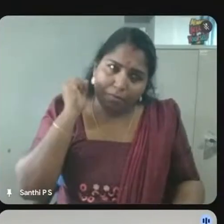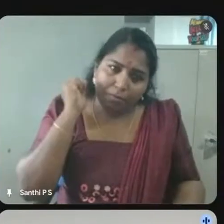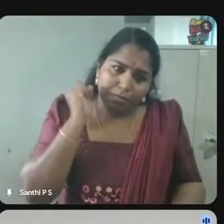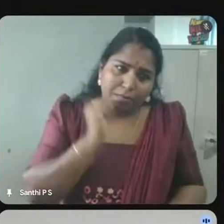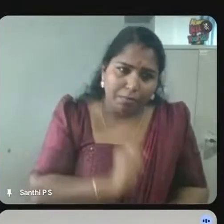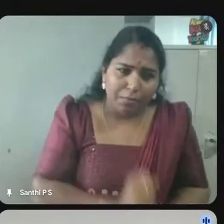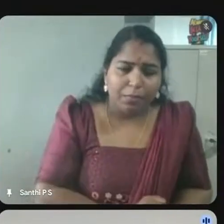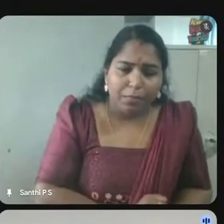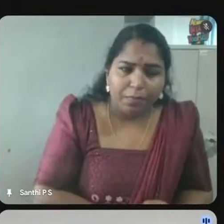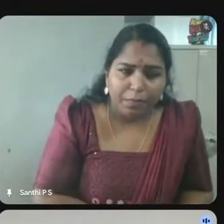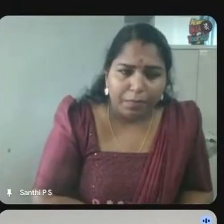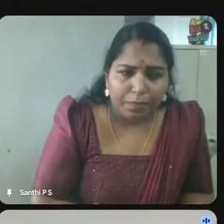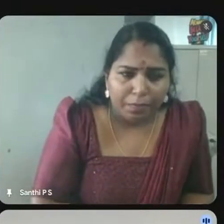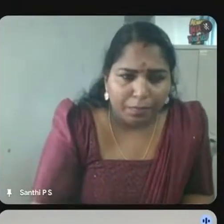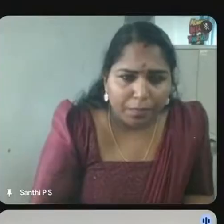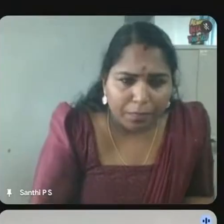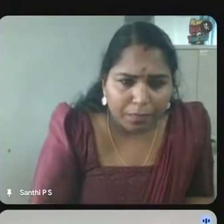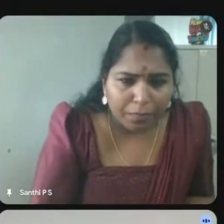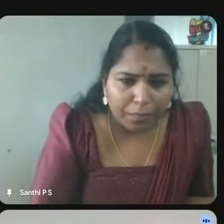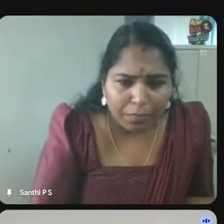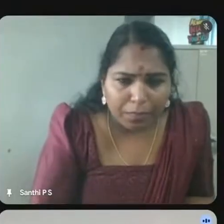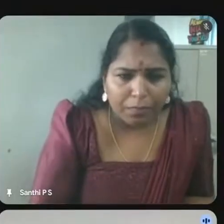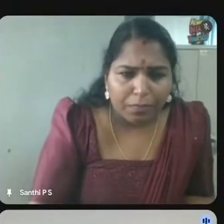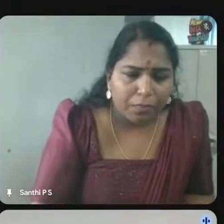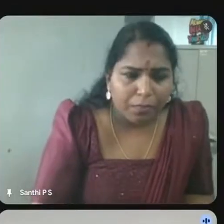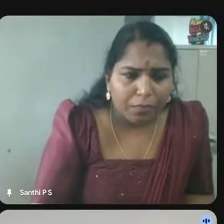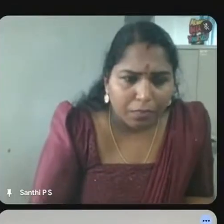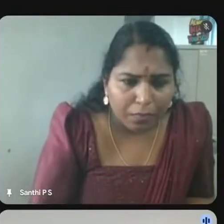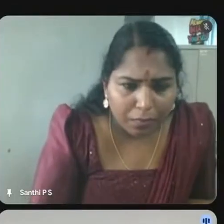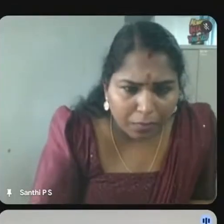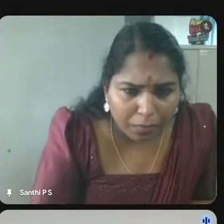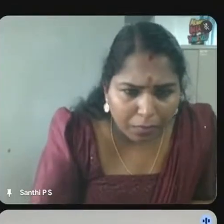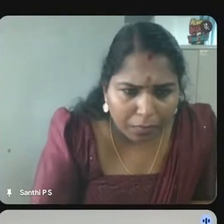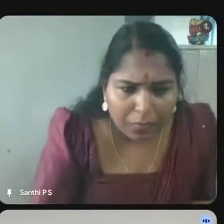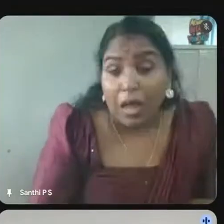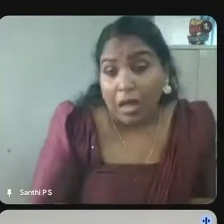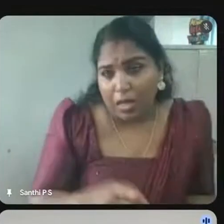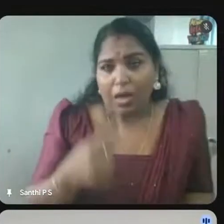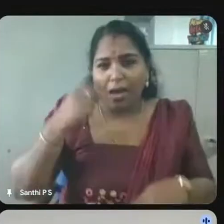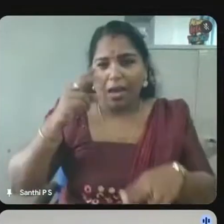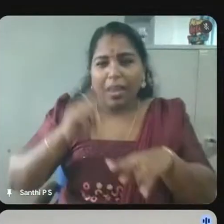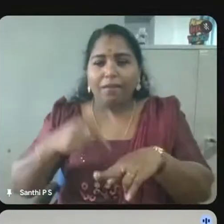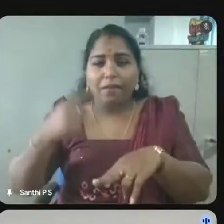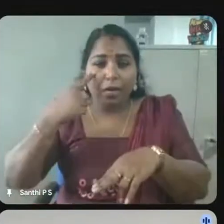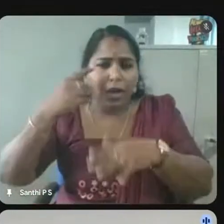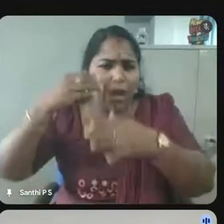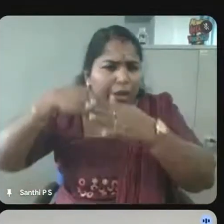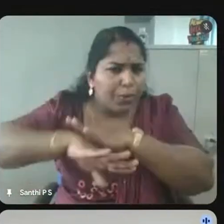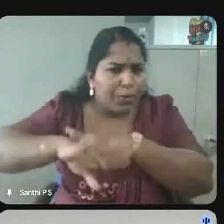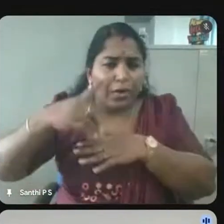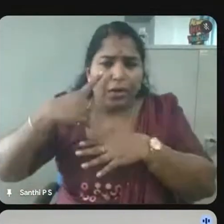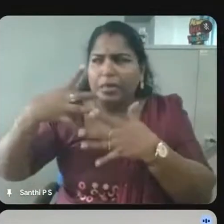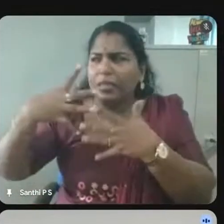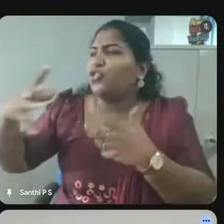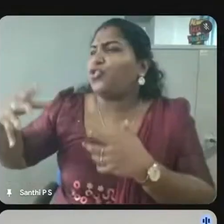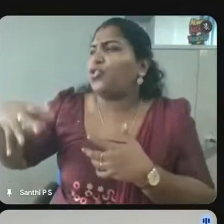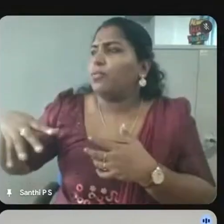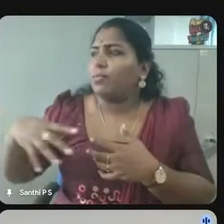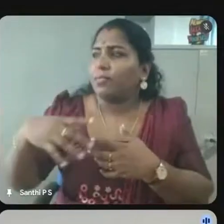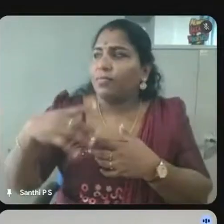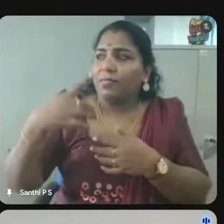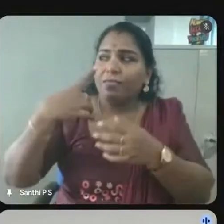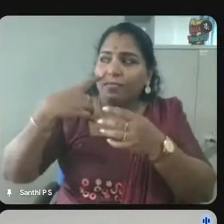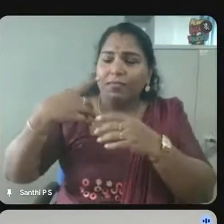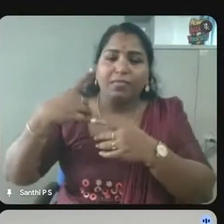ഡ്രോപ്പ്, ലൂബ്രിക്കൻ ഡ്രോപ്പ് ഇപ്പൊ എല്ലാ മെഡിക്കൽ ഷോപ്പിലും ഓവർ ദ കൗണ്ടർ നമുക്ക് അവൈലബിൾ ആണ്. ഡ്രൈനസ്, കണ്ണിൽ പൊടി വീണതായി തോന്നാ, ചൊറിച്ചില്, നീറ്റല്, പുകച്ചില്,